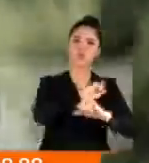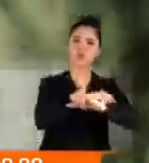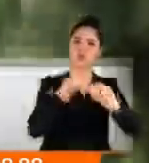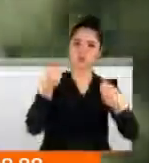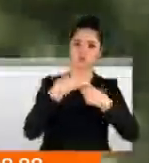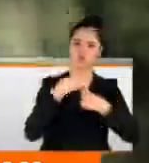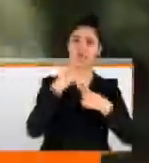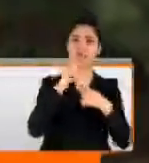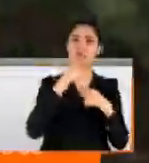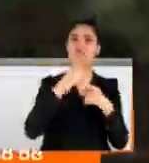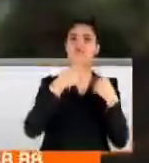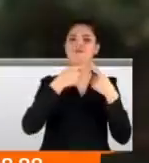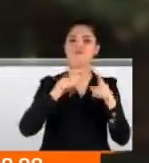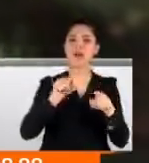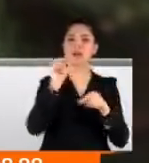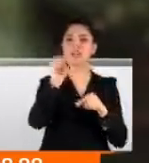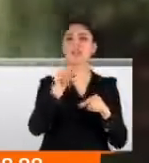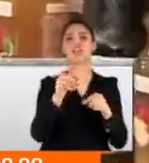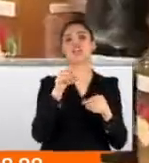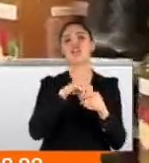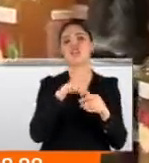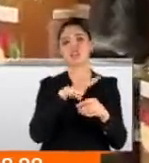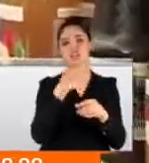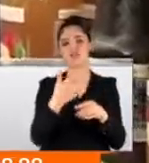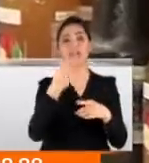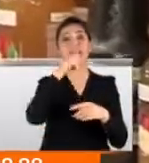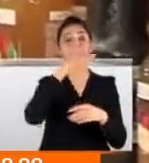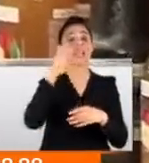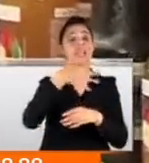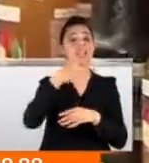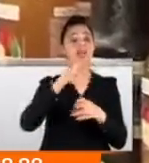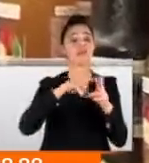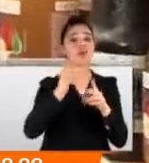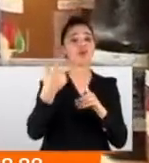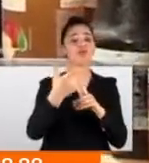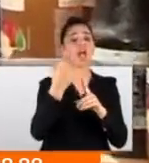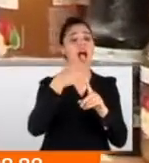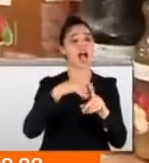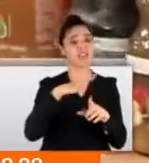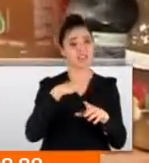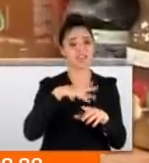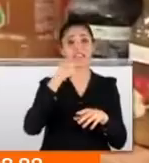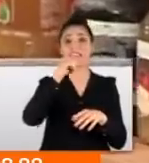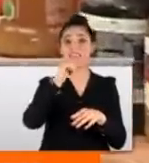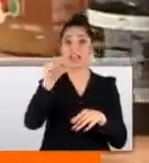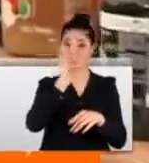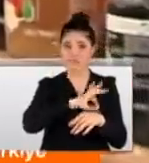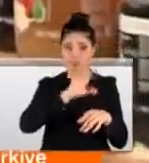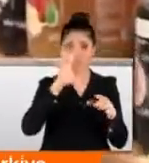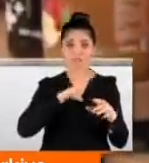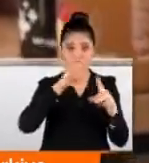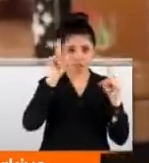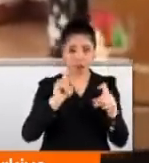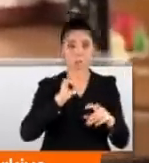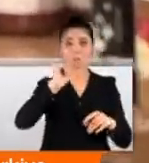buruk bir tadı olan oleuropein maddesine borçlu. Zeytin yaprağının COVID-19'a faydası var. Peki zeytinin faydası var mı